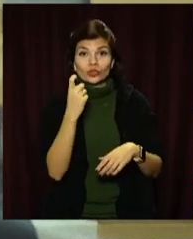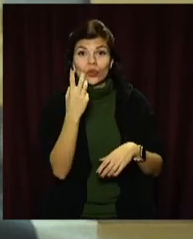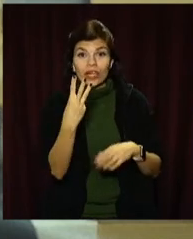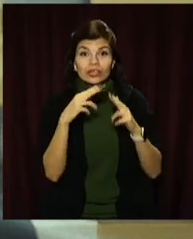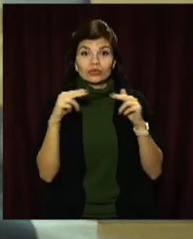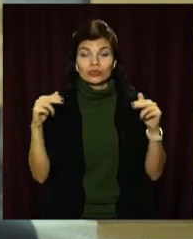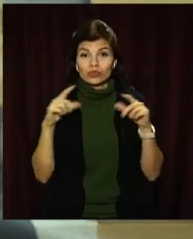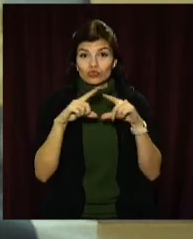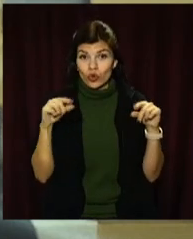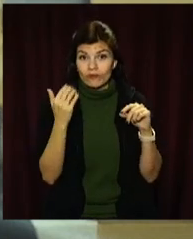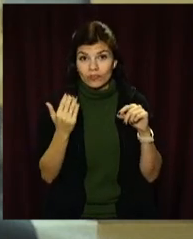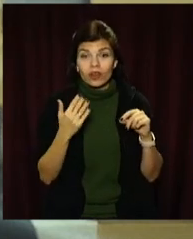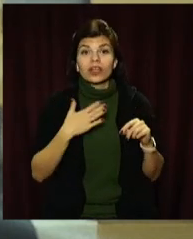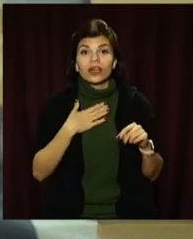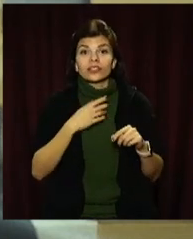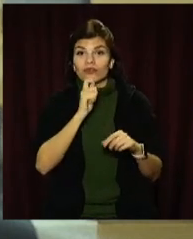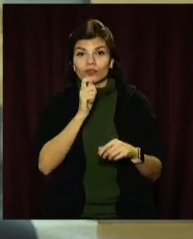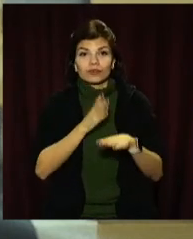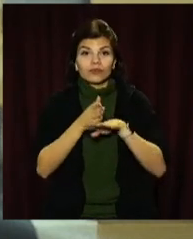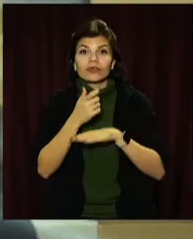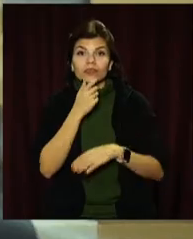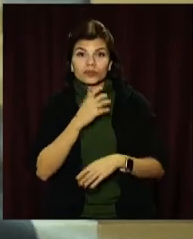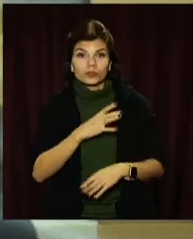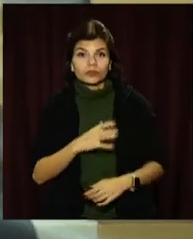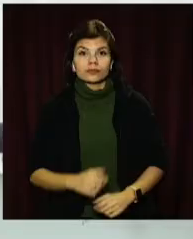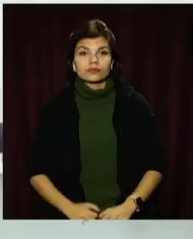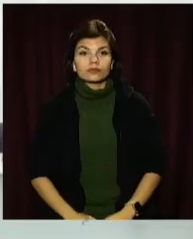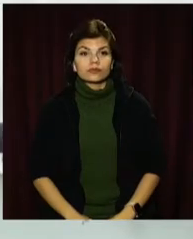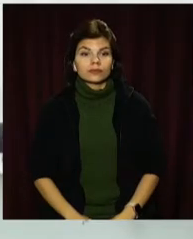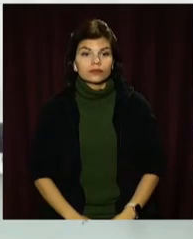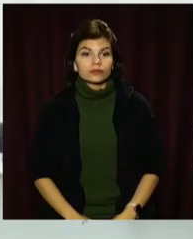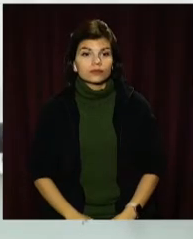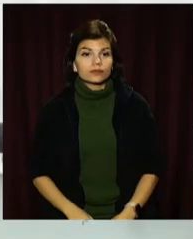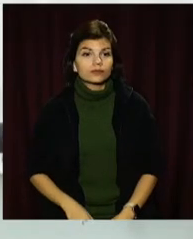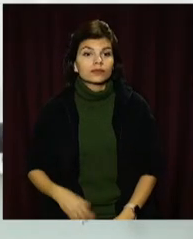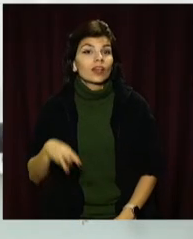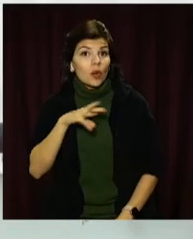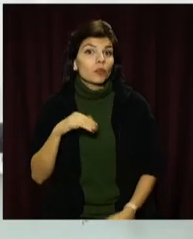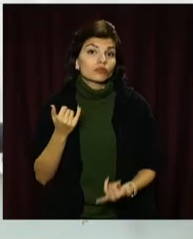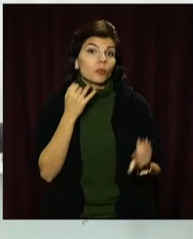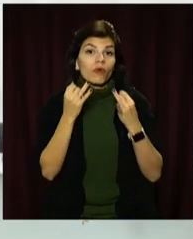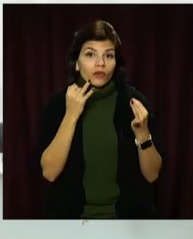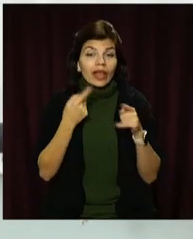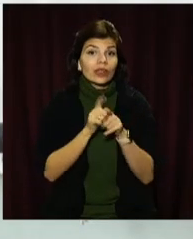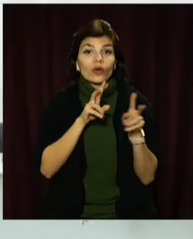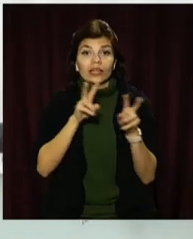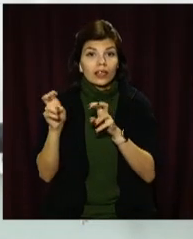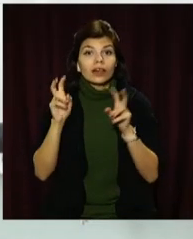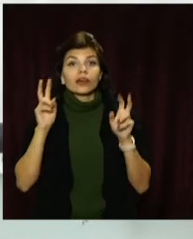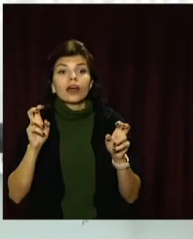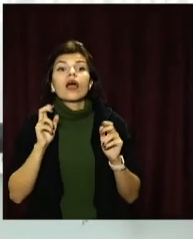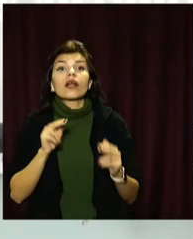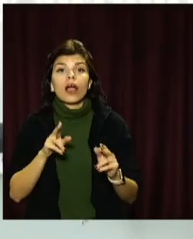школі Дніпра побувала і наша Вікторія Вахрушина. Саме тому сьогодні ми з вами поговоримо на таку тему, як